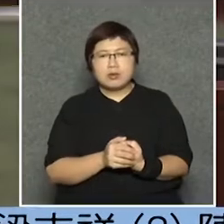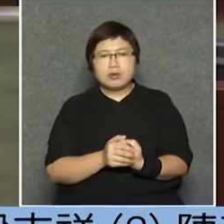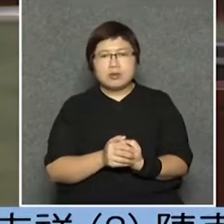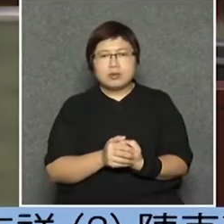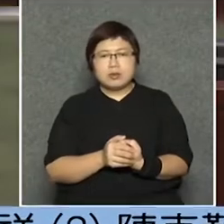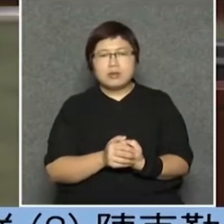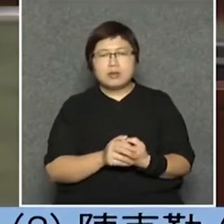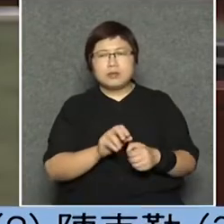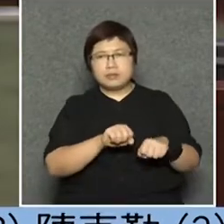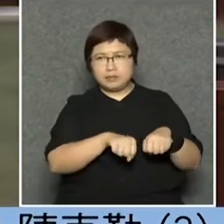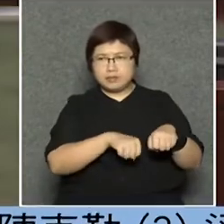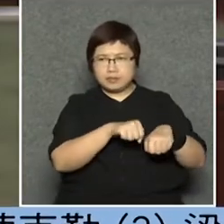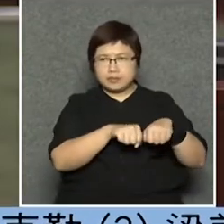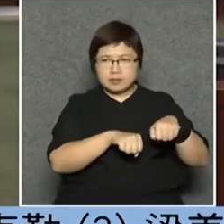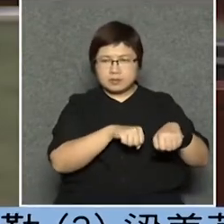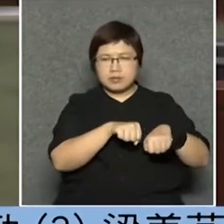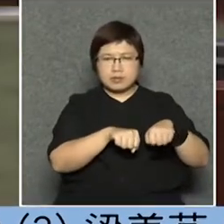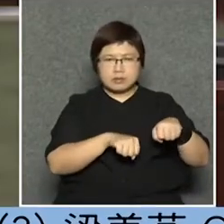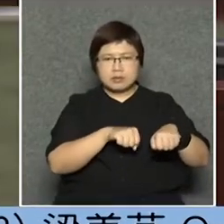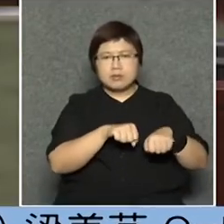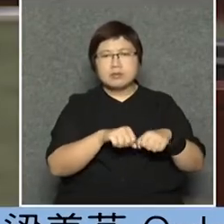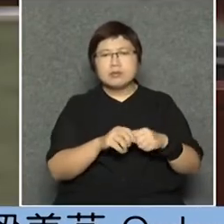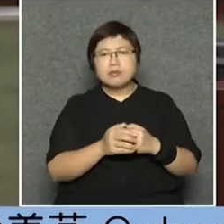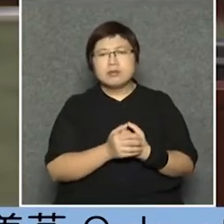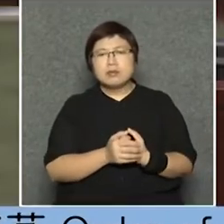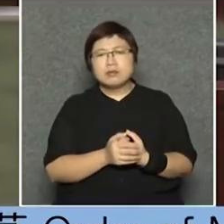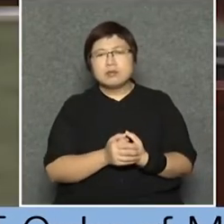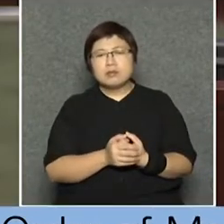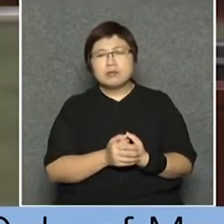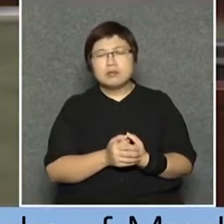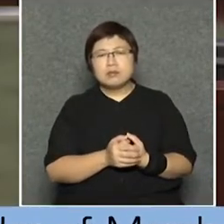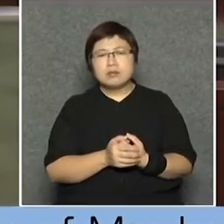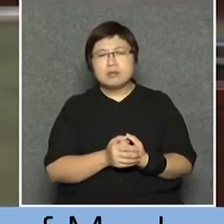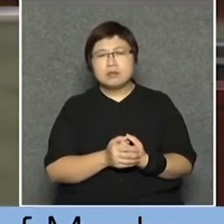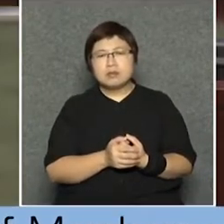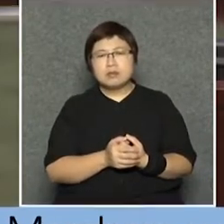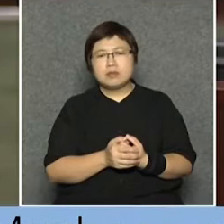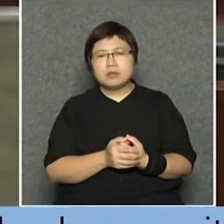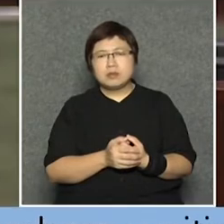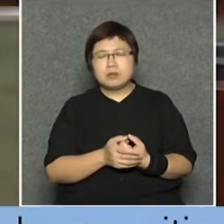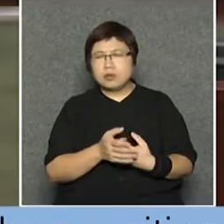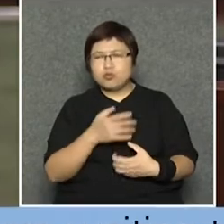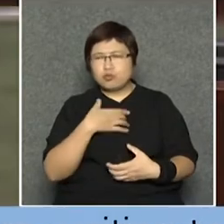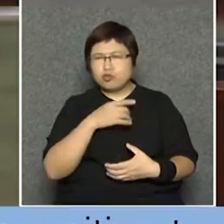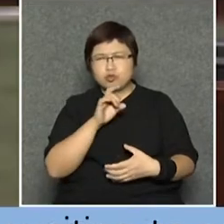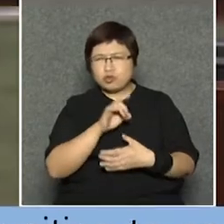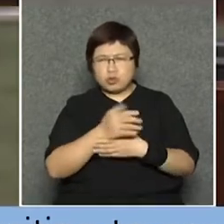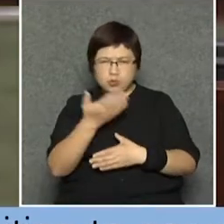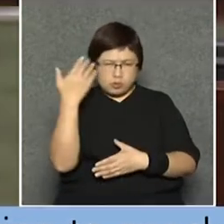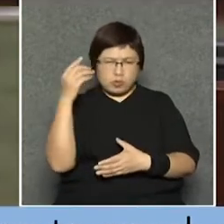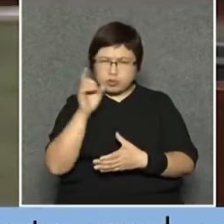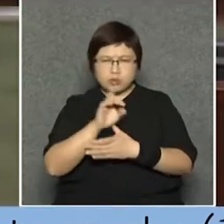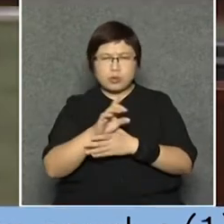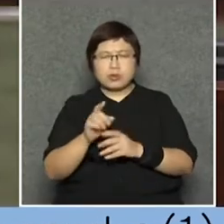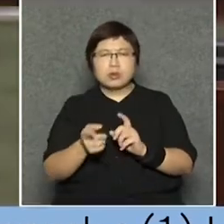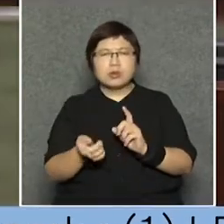單車是一早已經是代步的工具，不過就是因